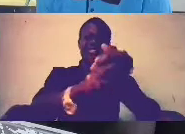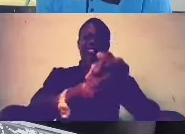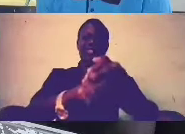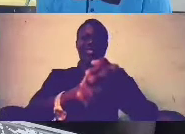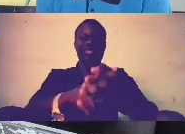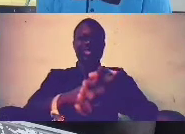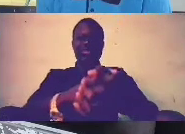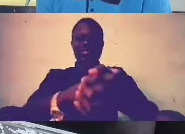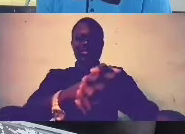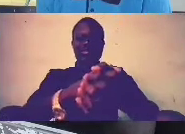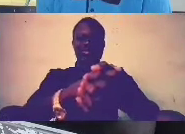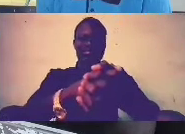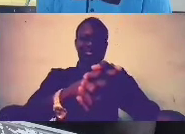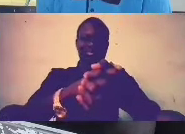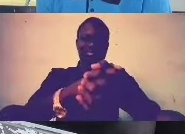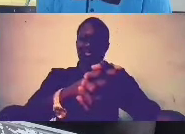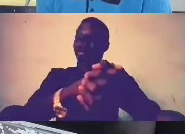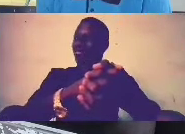Les savoir aujourd'hui.